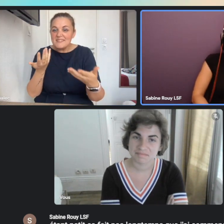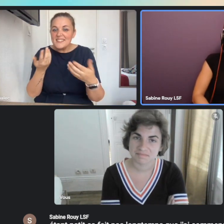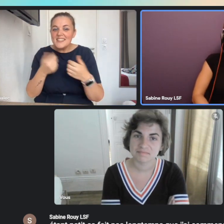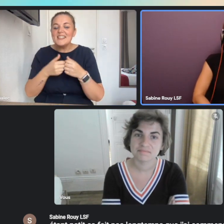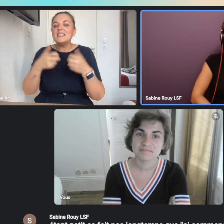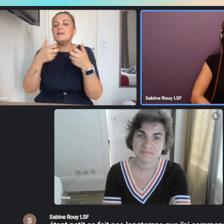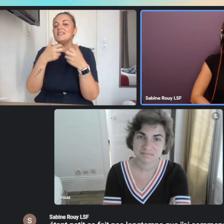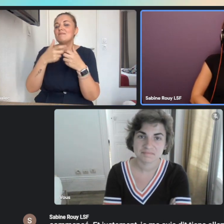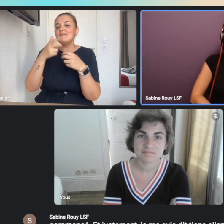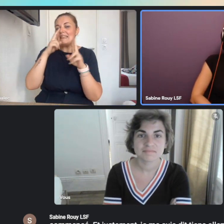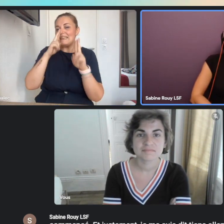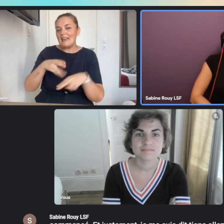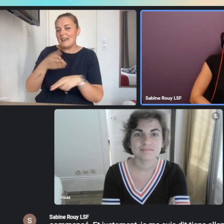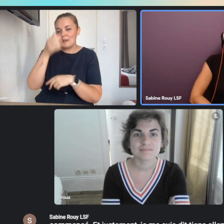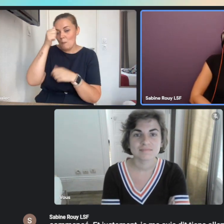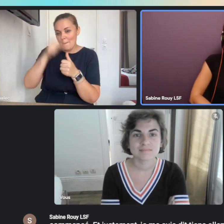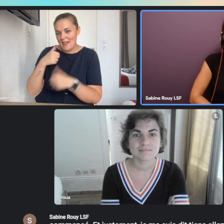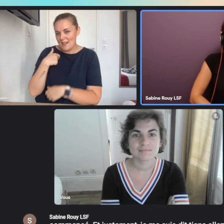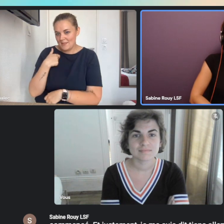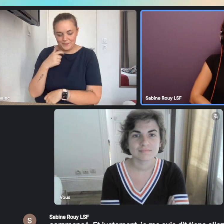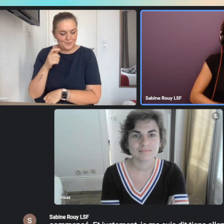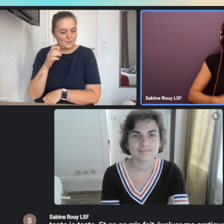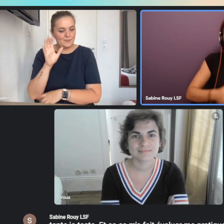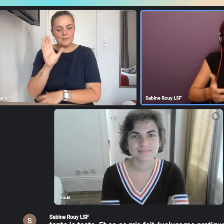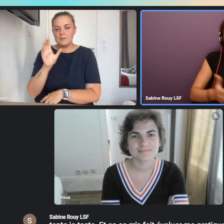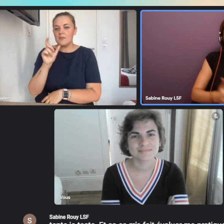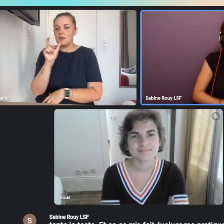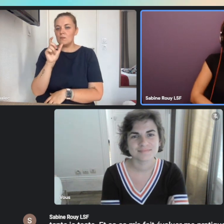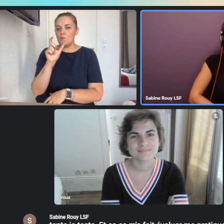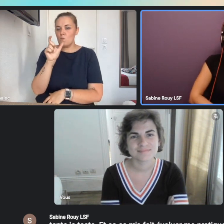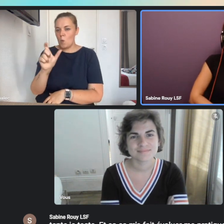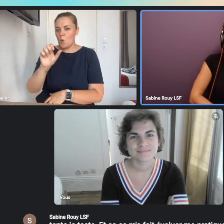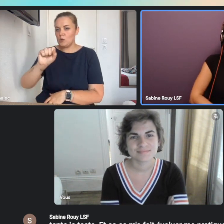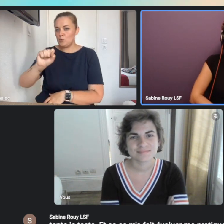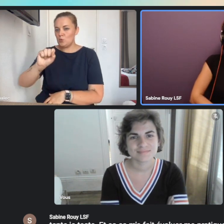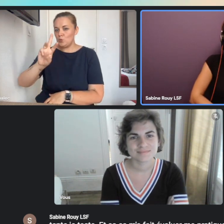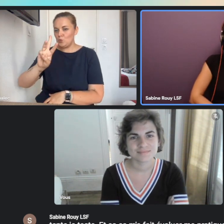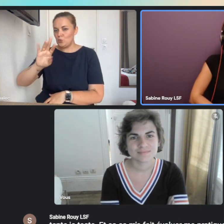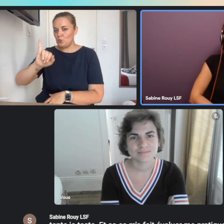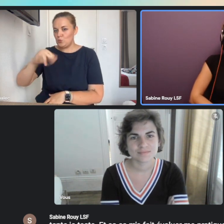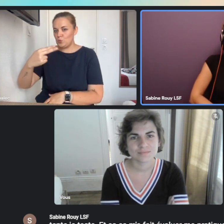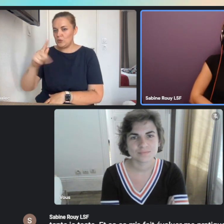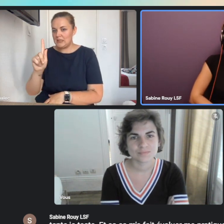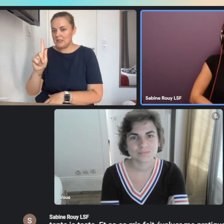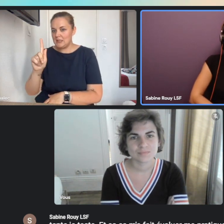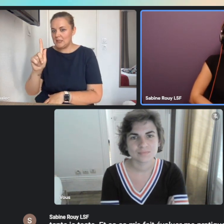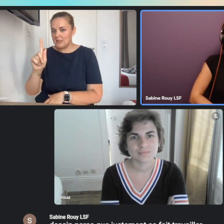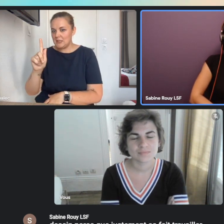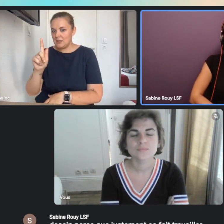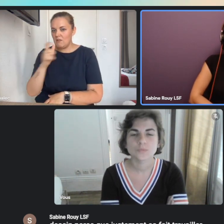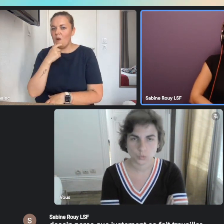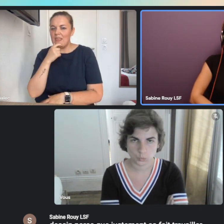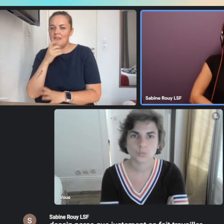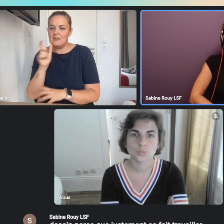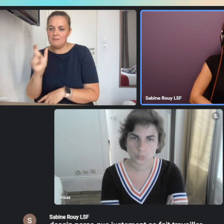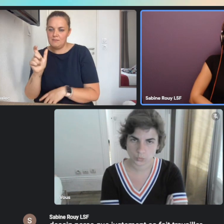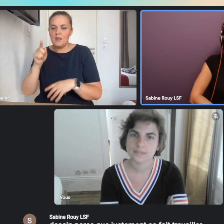peux imaginer des choses comme ça». Par exemple, bah, un petit rien mais dont je me souviens, le mot c'était